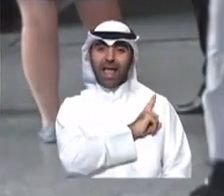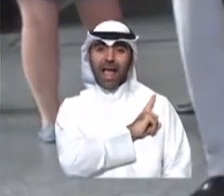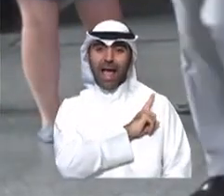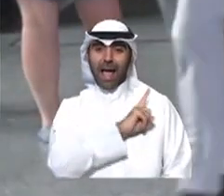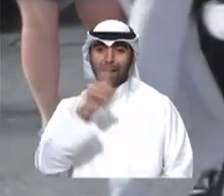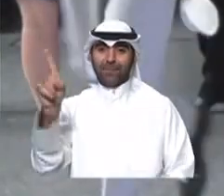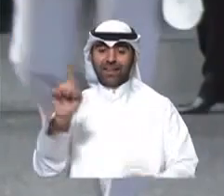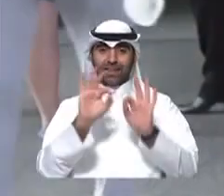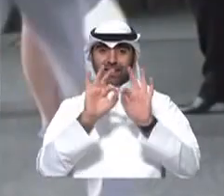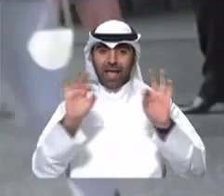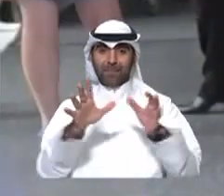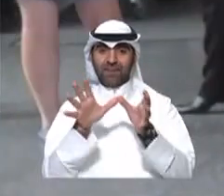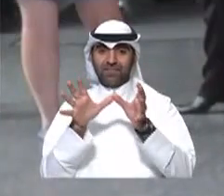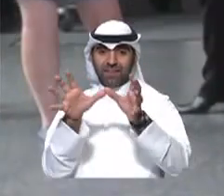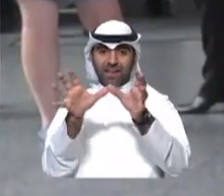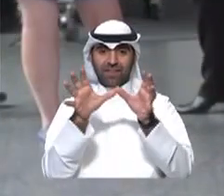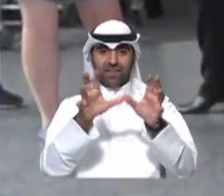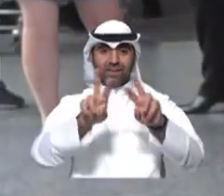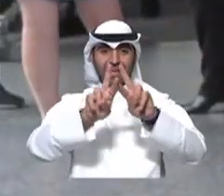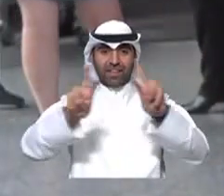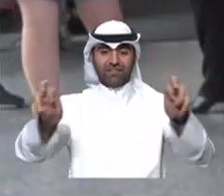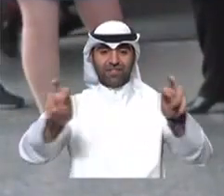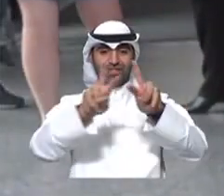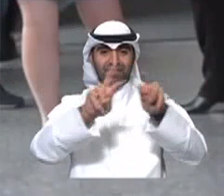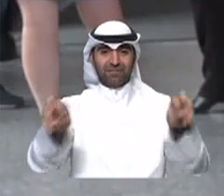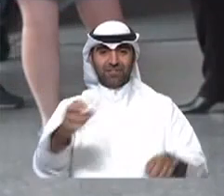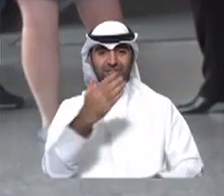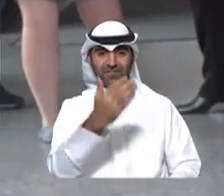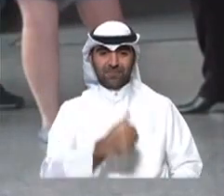توليها الكويت لمقاومة هذه الظاهرة.